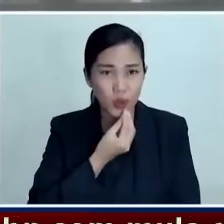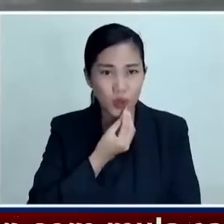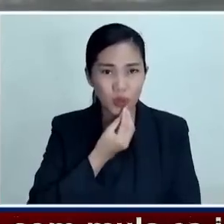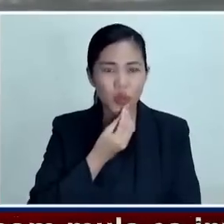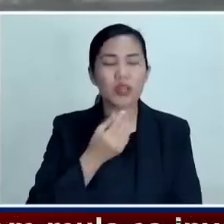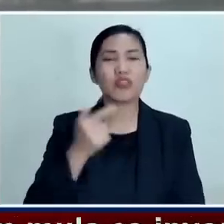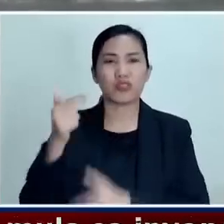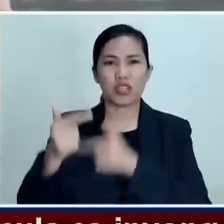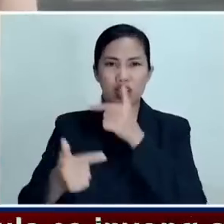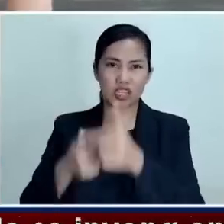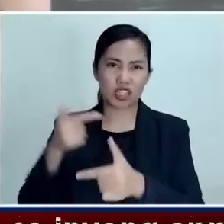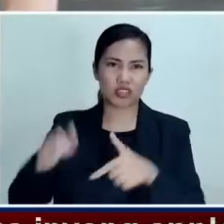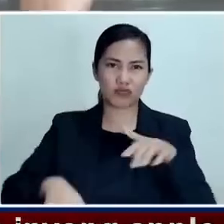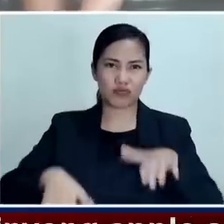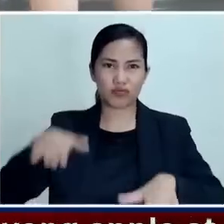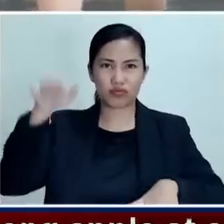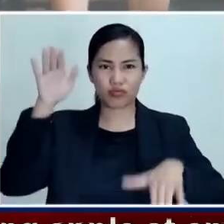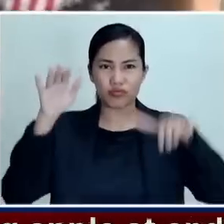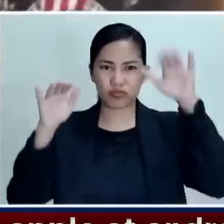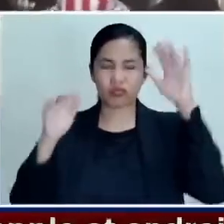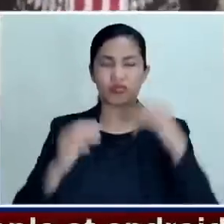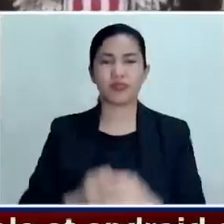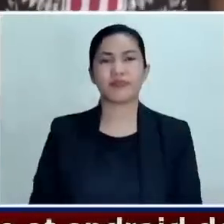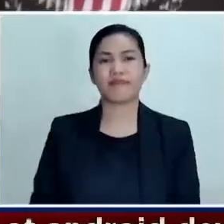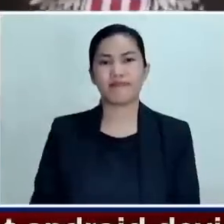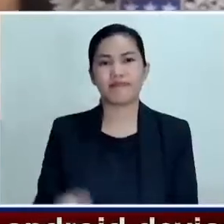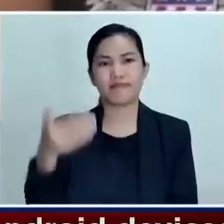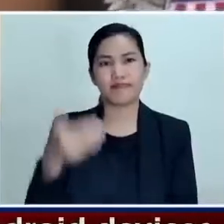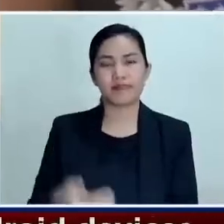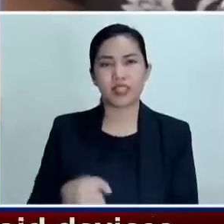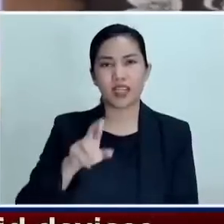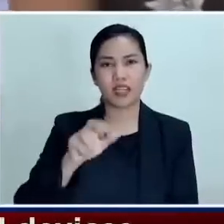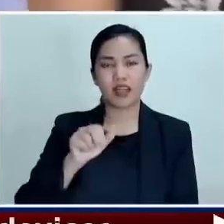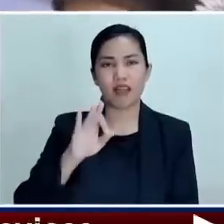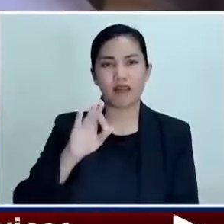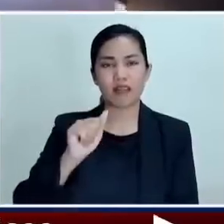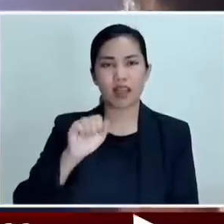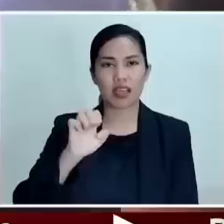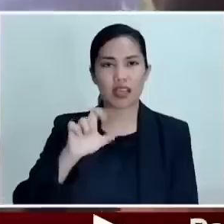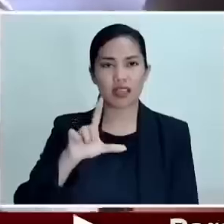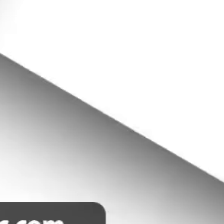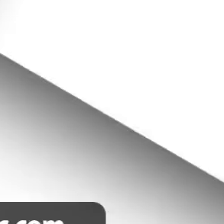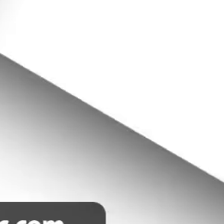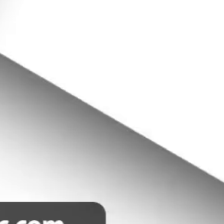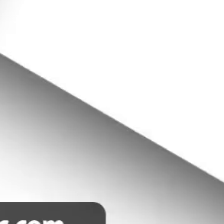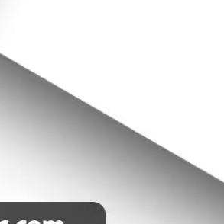na henerasyon. Rafael Bosano, ABS-CBN News.